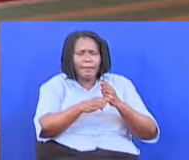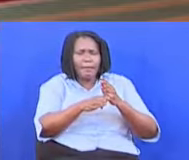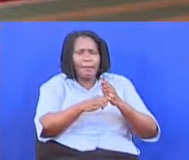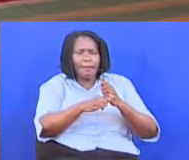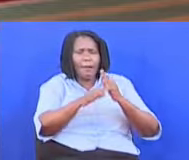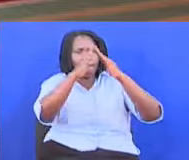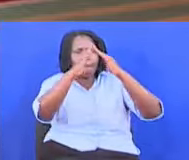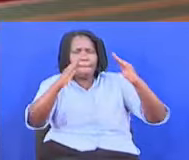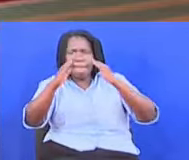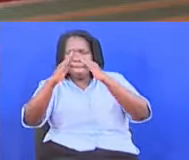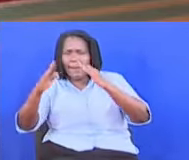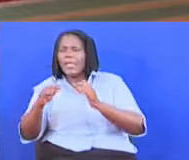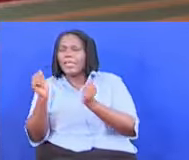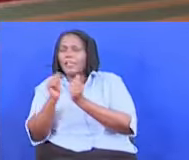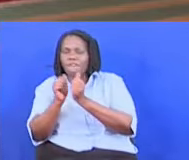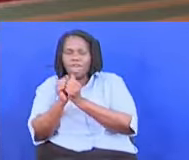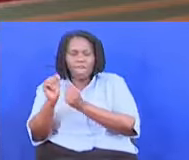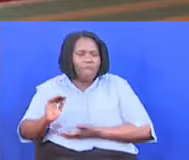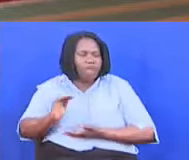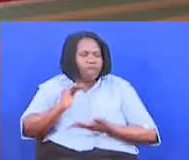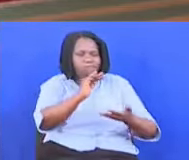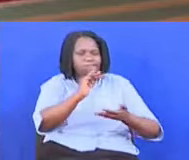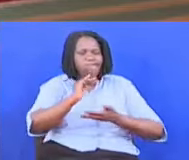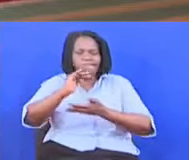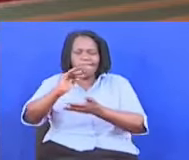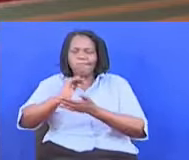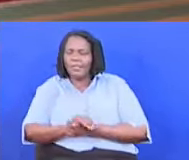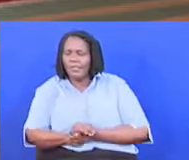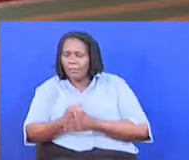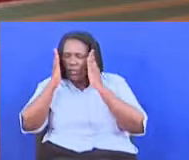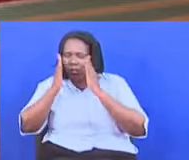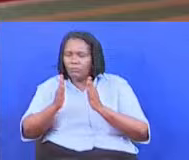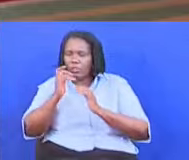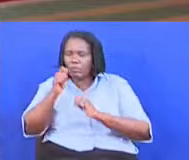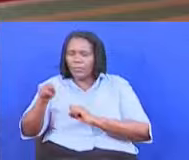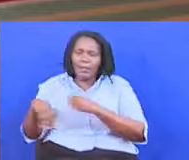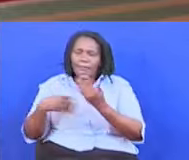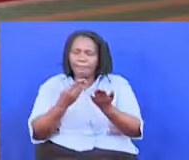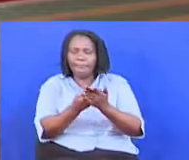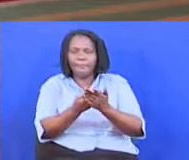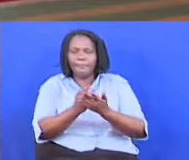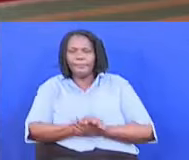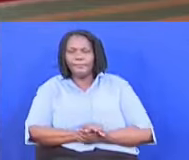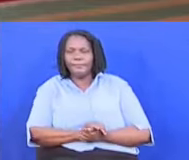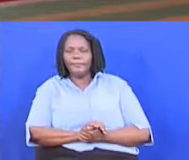vitakavyotumika kutibu wagonjwa wa saratani kwa njia ya mionzi. Mheshimiwa Spika, naomba kuwasilisha.